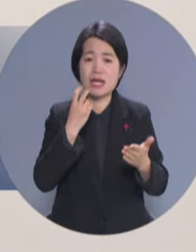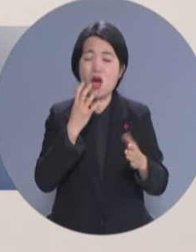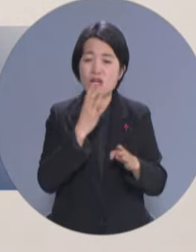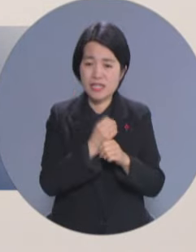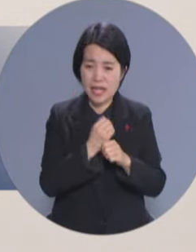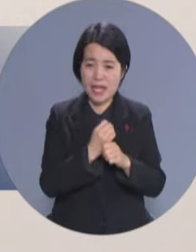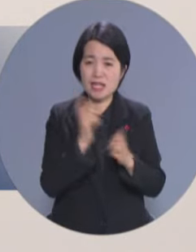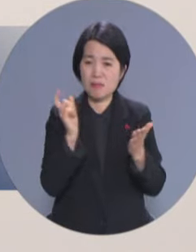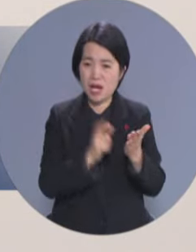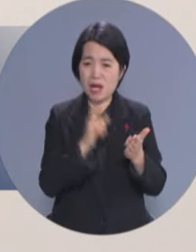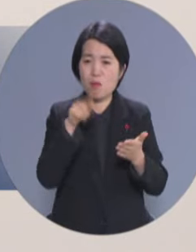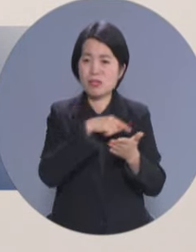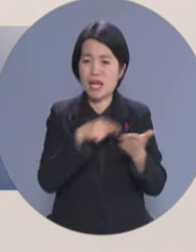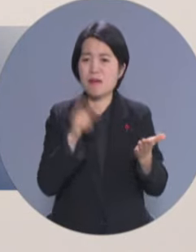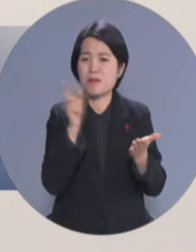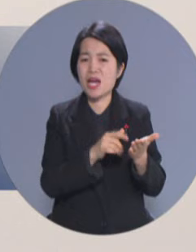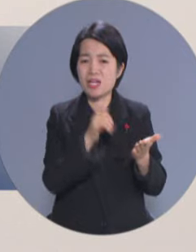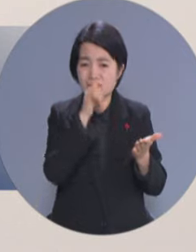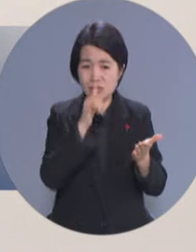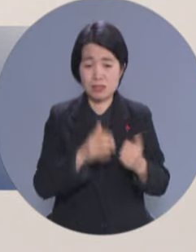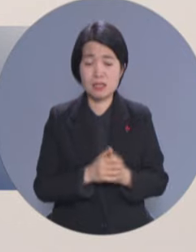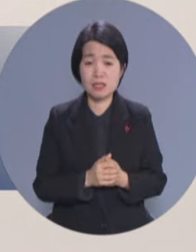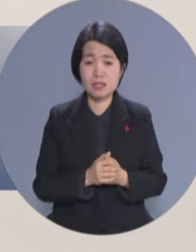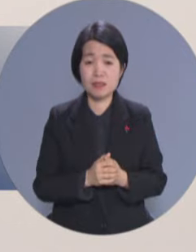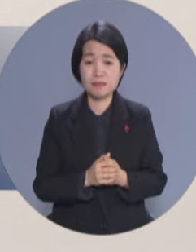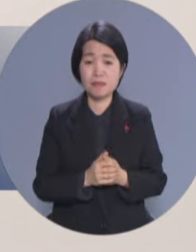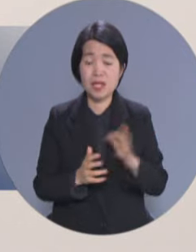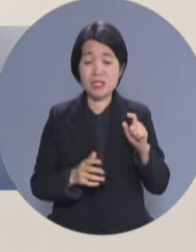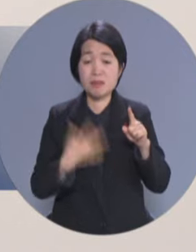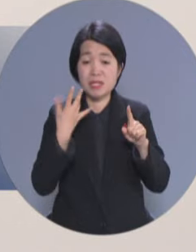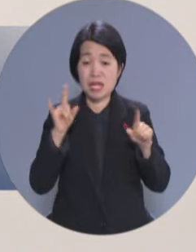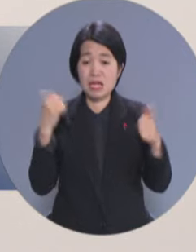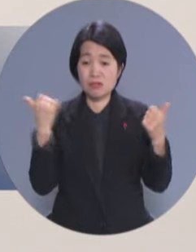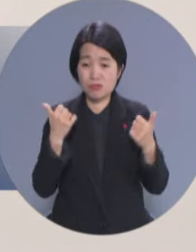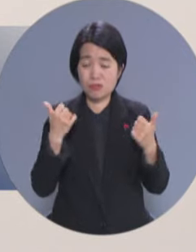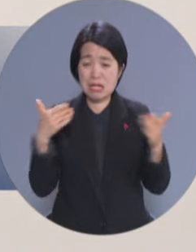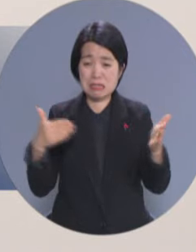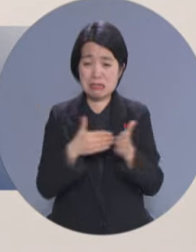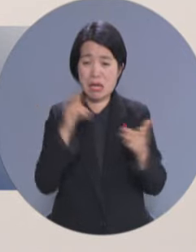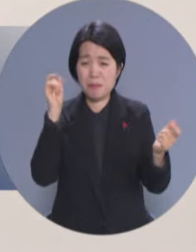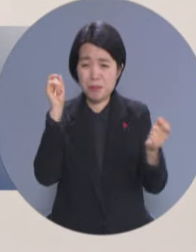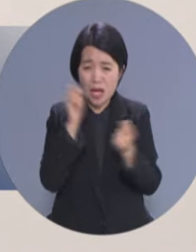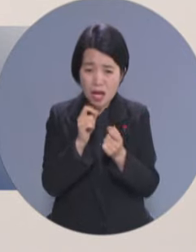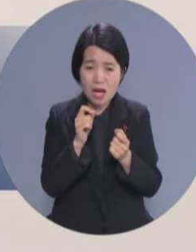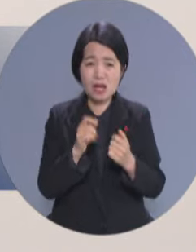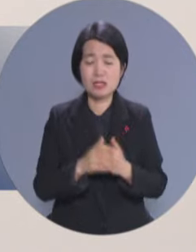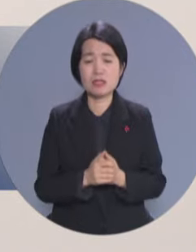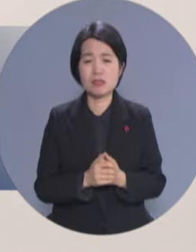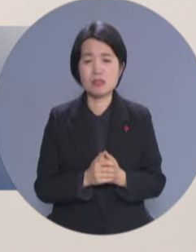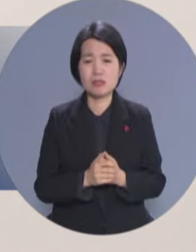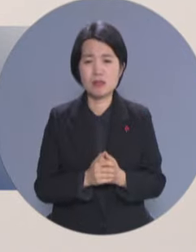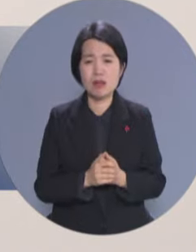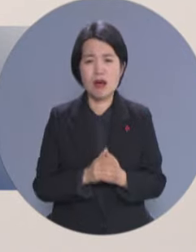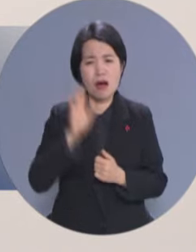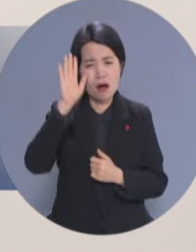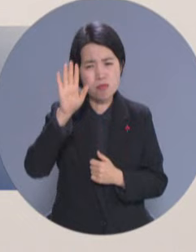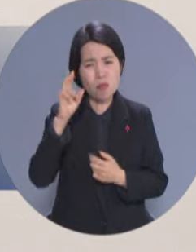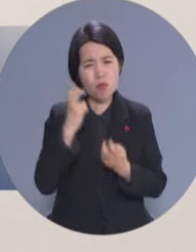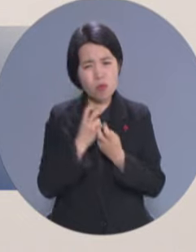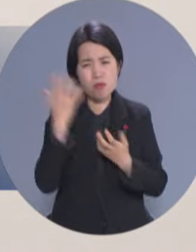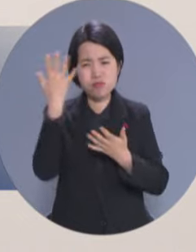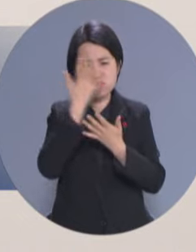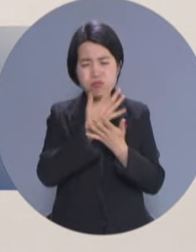그래야 하는데 이제 그 국회 지금 21대가 얼마 안 남았기 때문에 그건 이제 어떻게